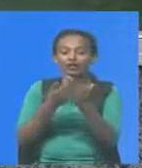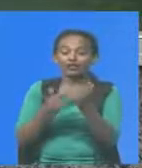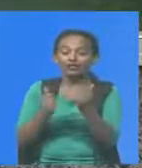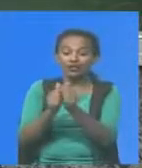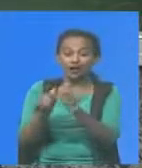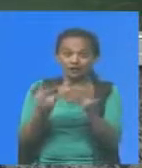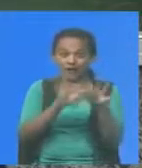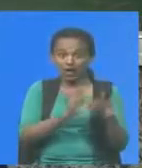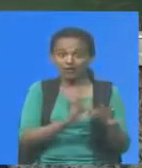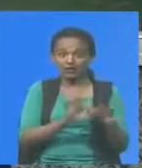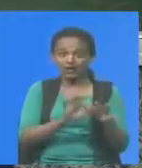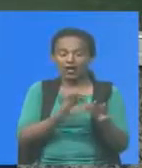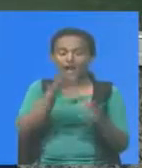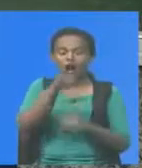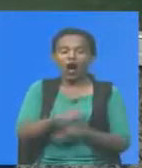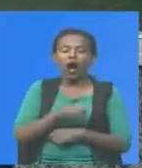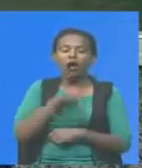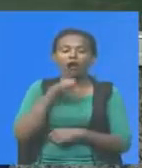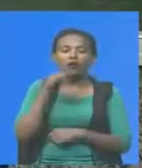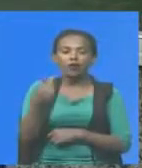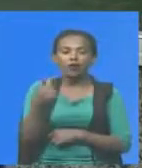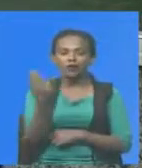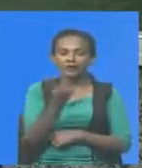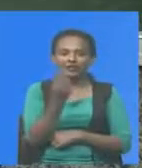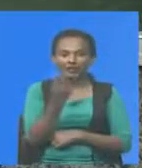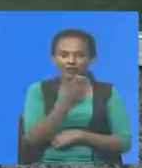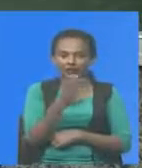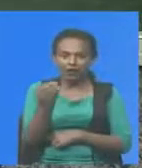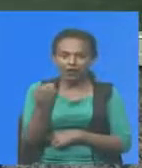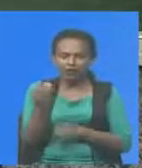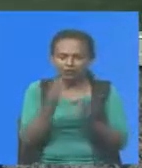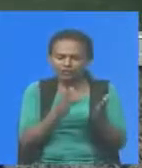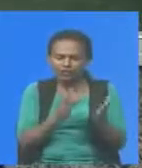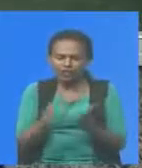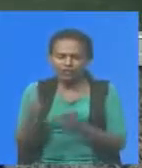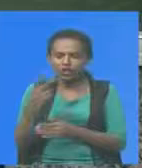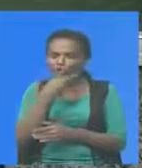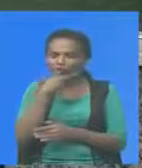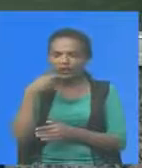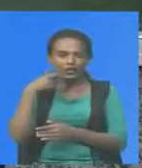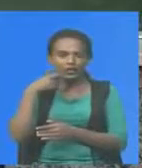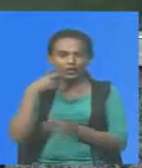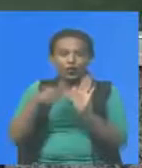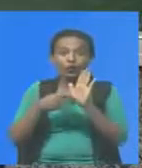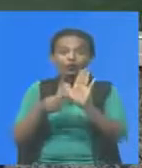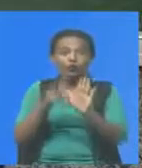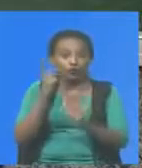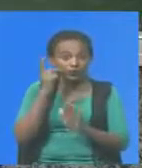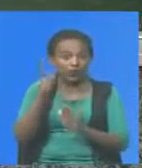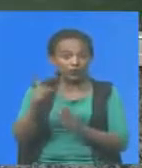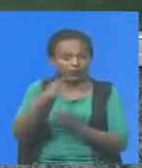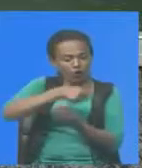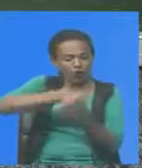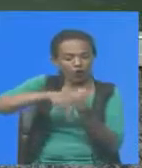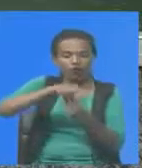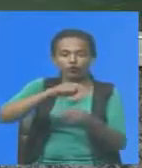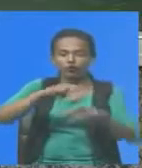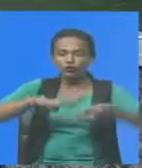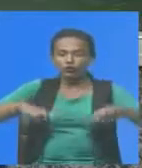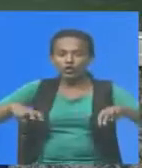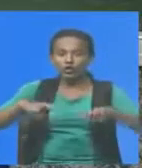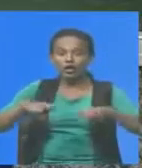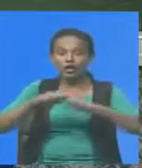ተያያዘም አላግባብ የመጠቀምና የተደራጀ ሌብነት ጎልቶ በሚታይባቸው አካባቢዎች ጥናት ላይ